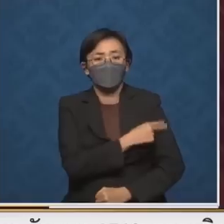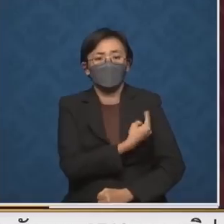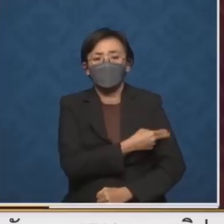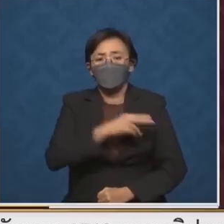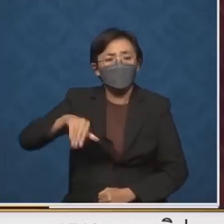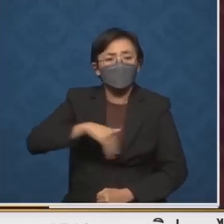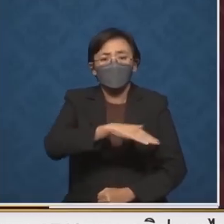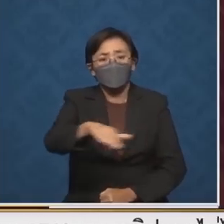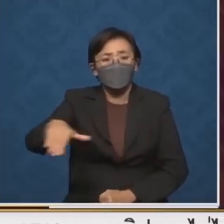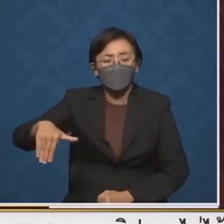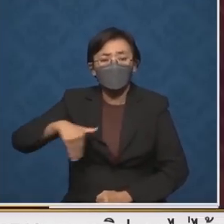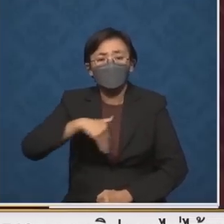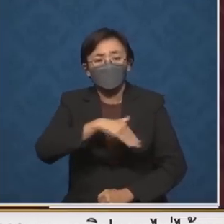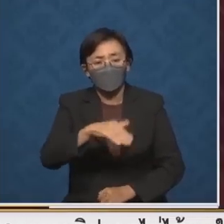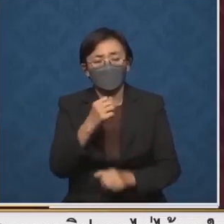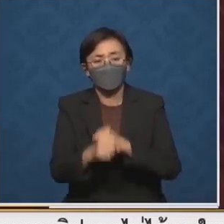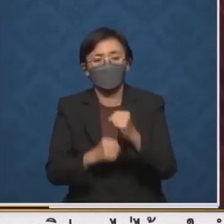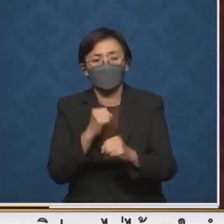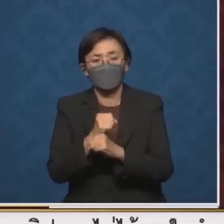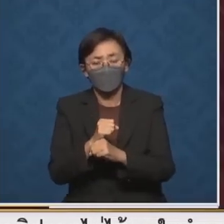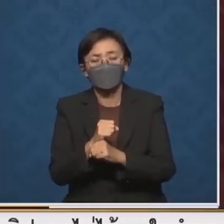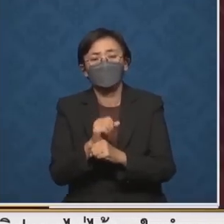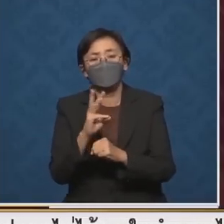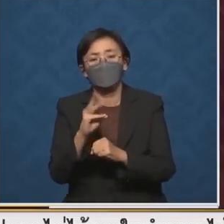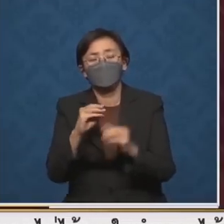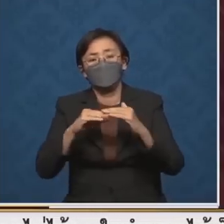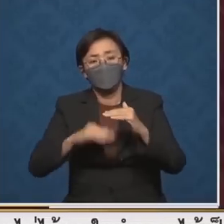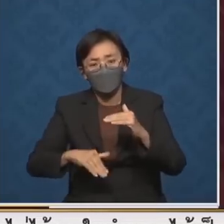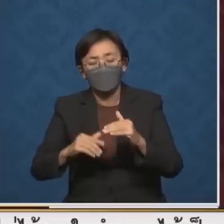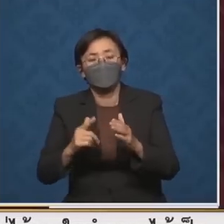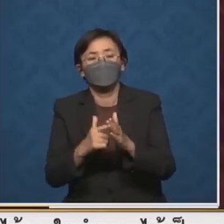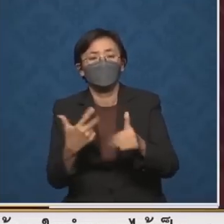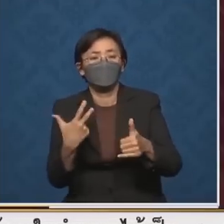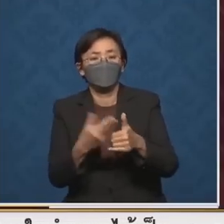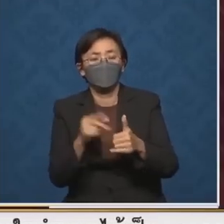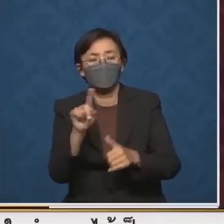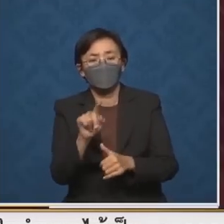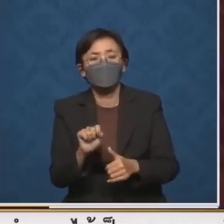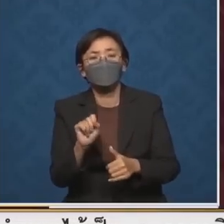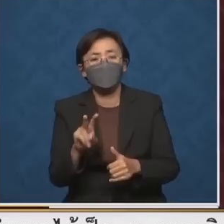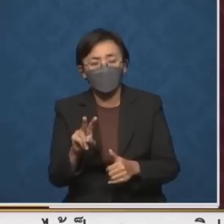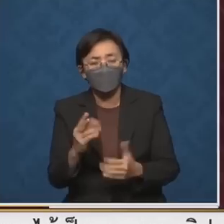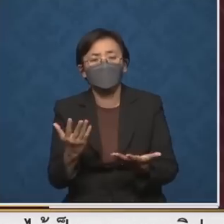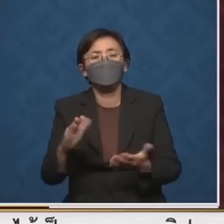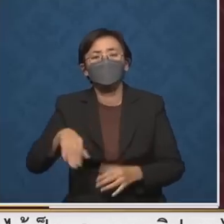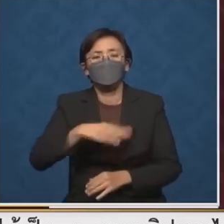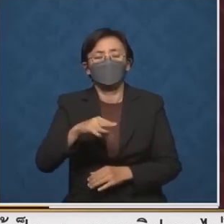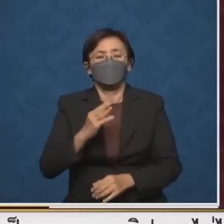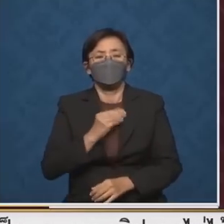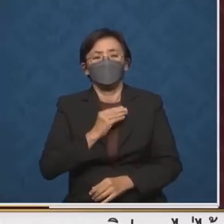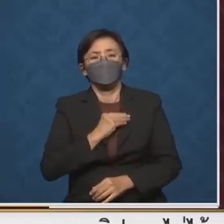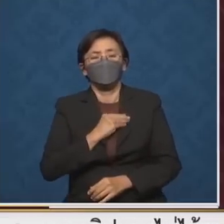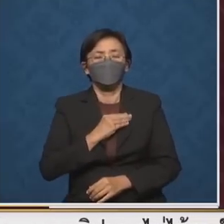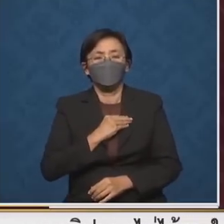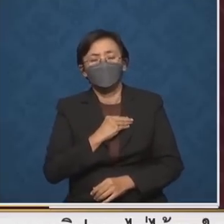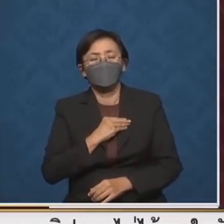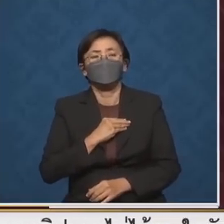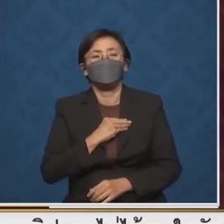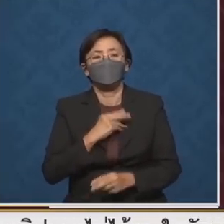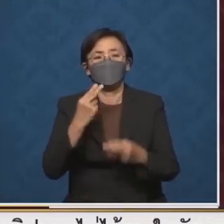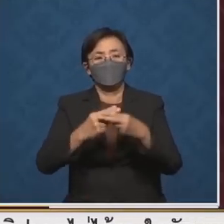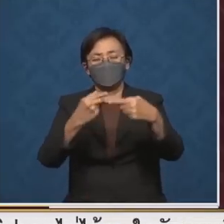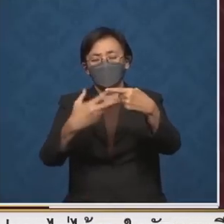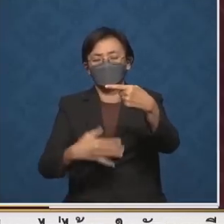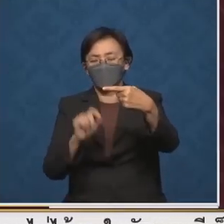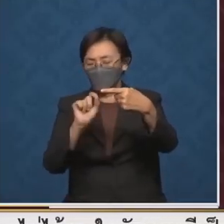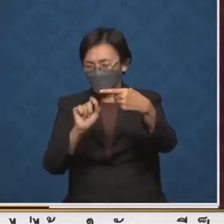หมดส่นใหญ่จะมีอายุไม่เกิ 60 จึงต้องฉีด Sinovacทุกคนลัตวกตายหมดครับท่านจึงกล้าออกมาลงชื่อ